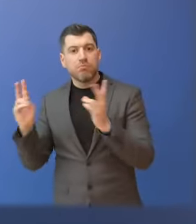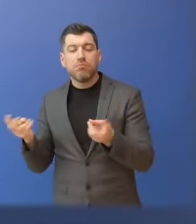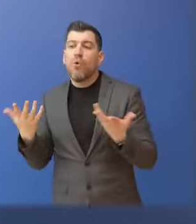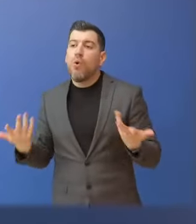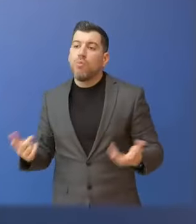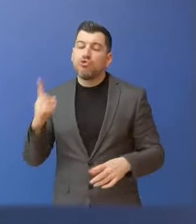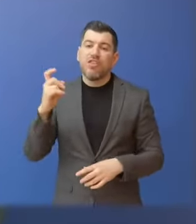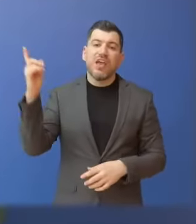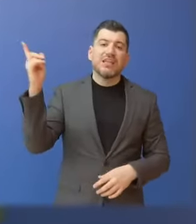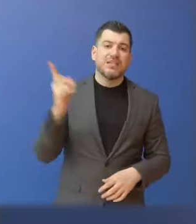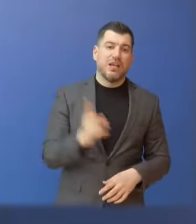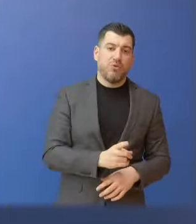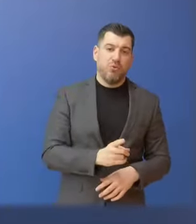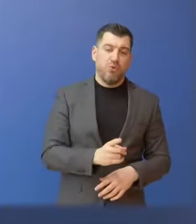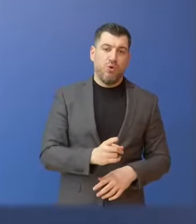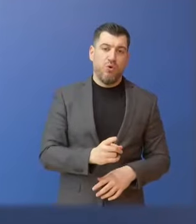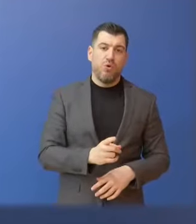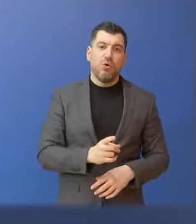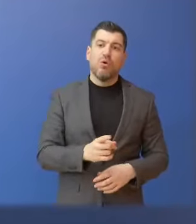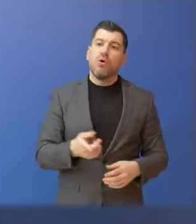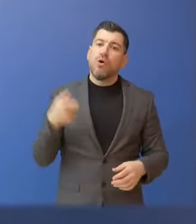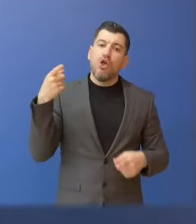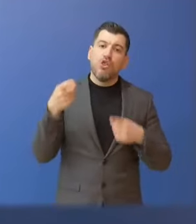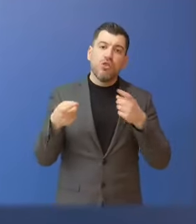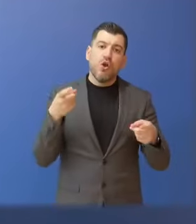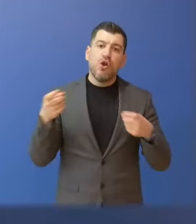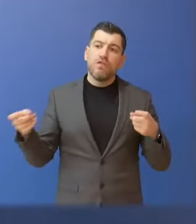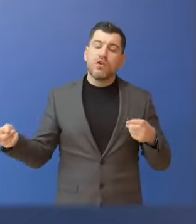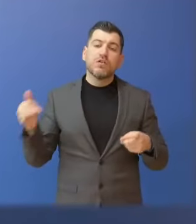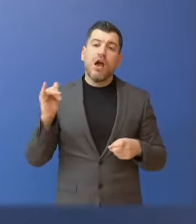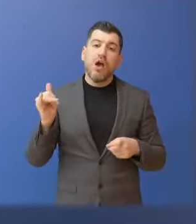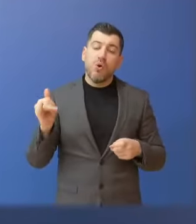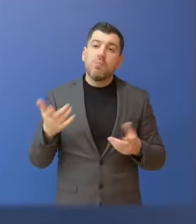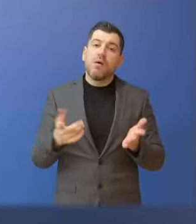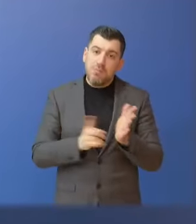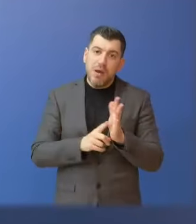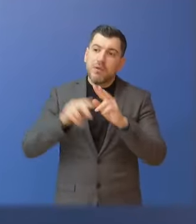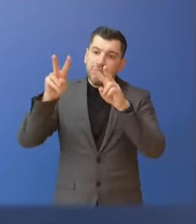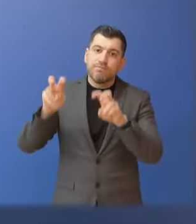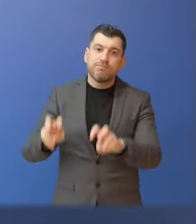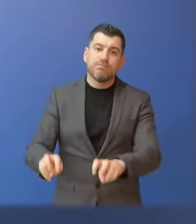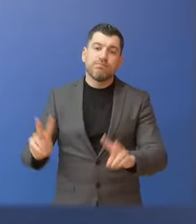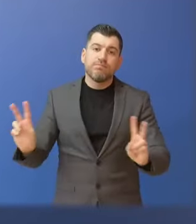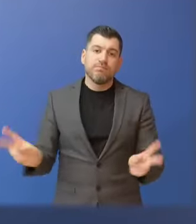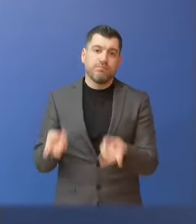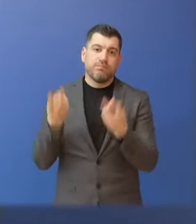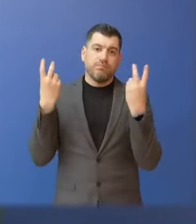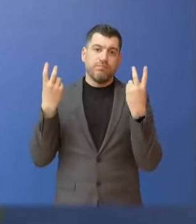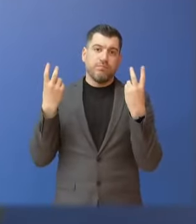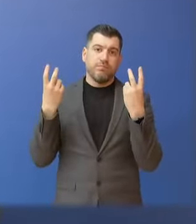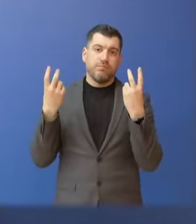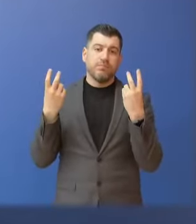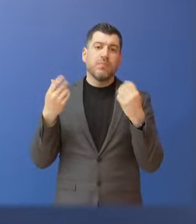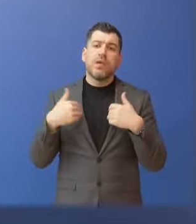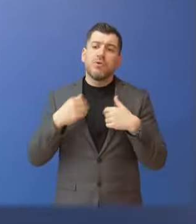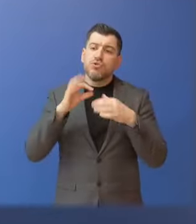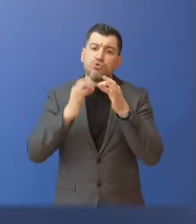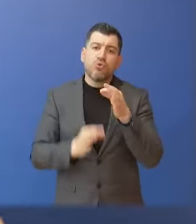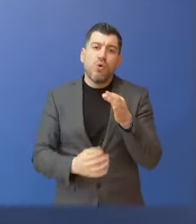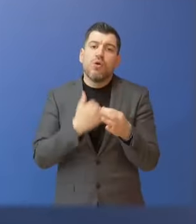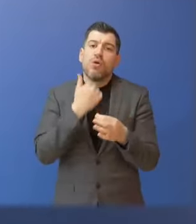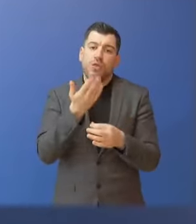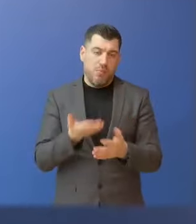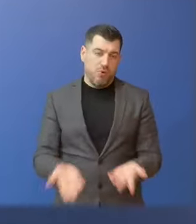υπόλοιπες ε σοβαρές περιπτώσεις που ακόμα πρέπει να εξυ νια ούν από κει και πέρα αυτό δεν είναι κάτι το οποίο μπορούμε να κάνουμε κάποιο σχόλιο το μόνο που